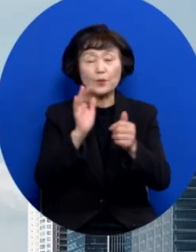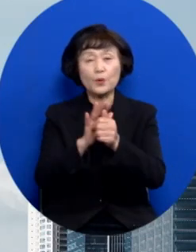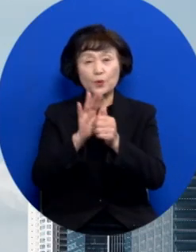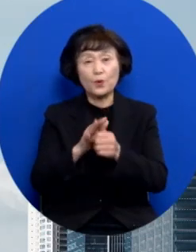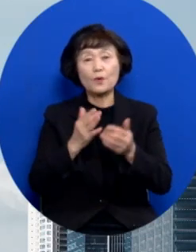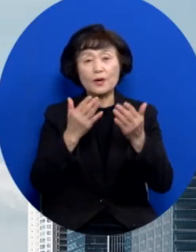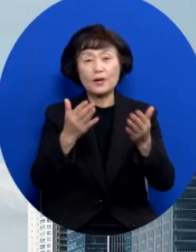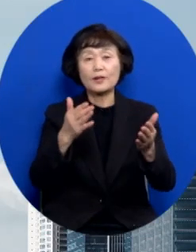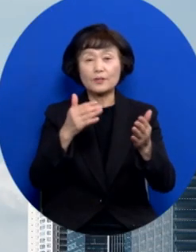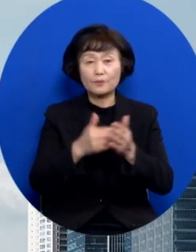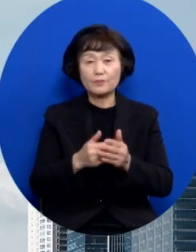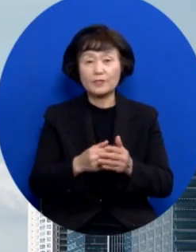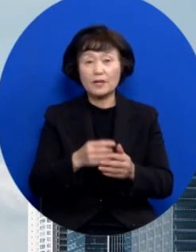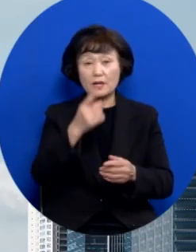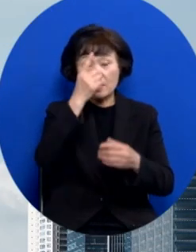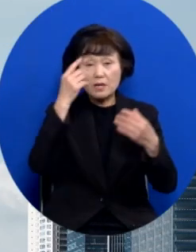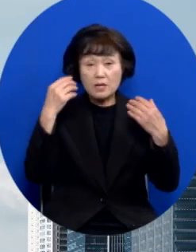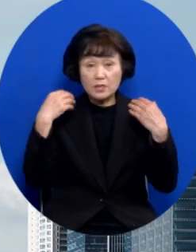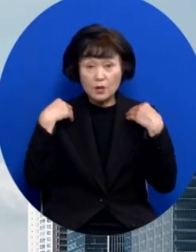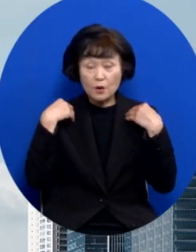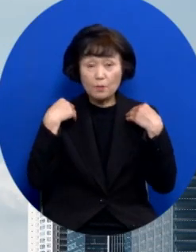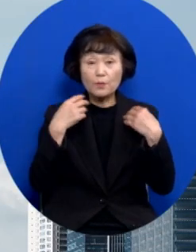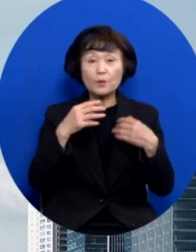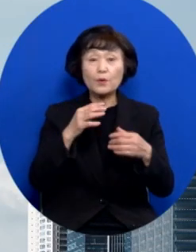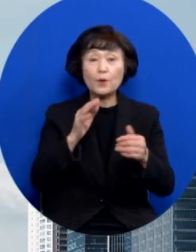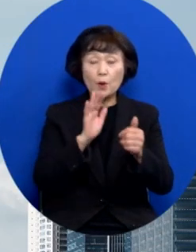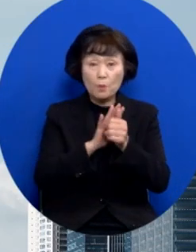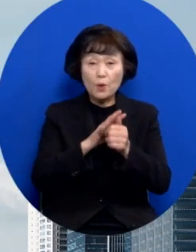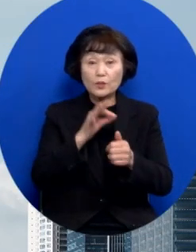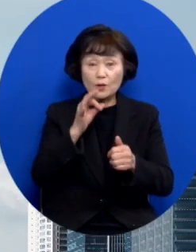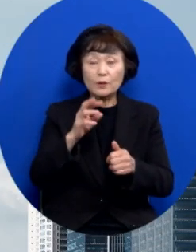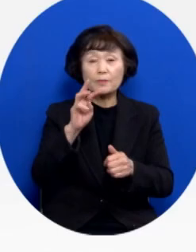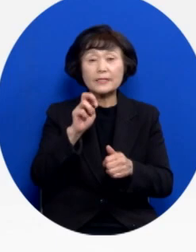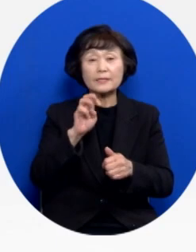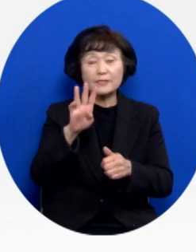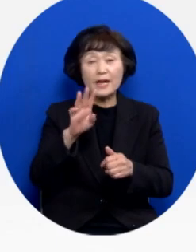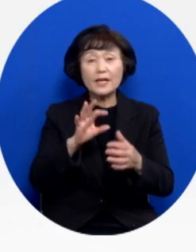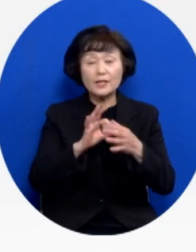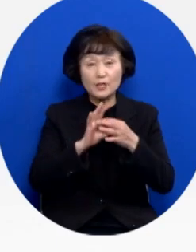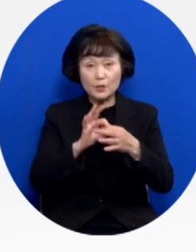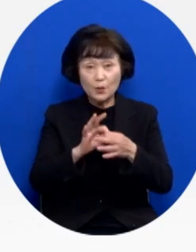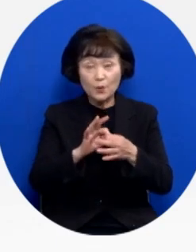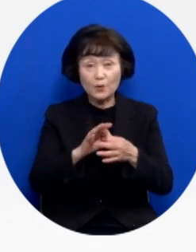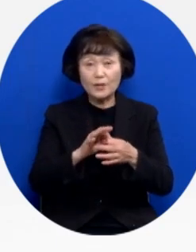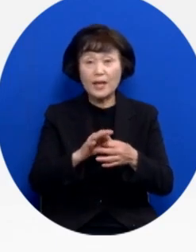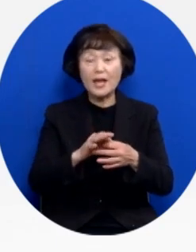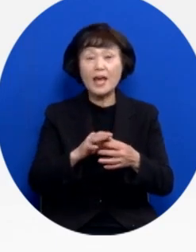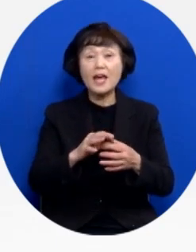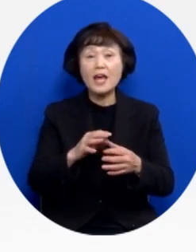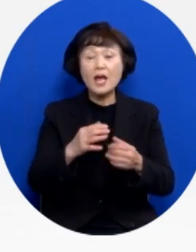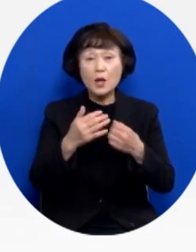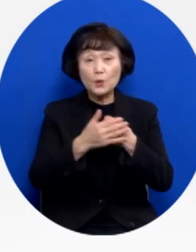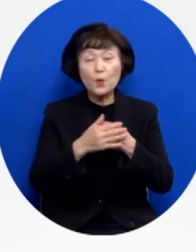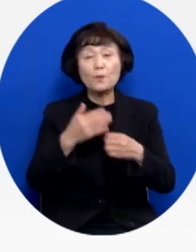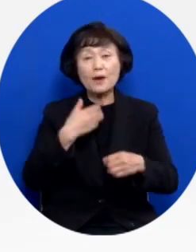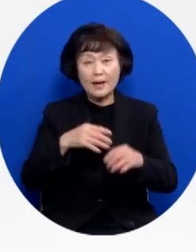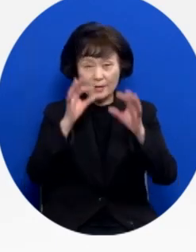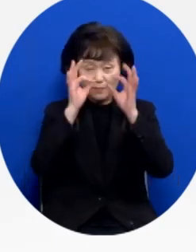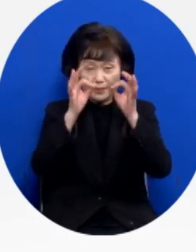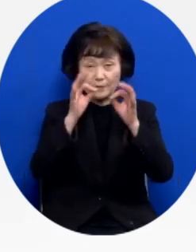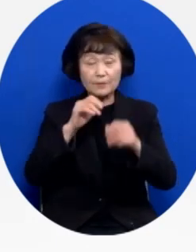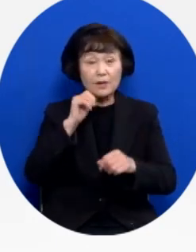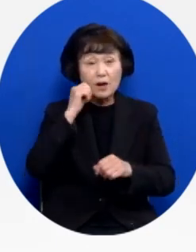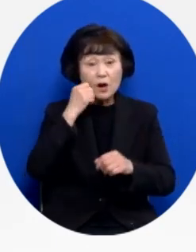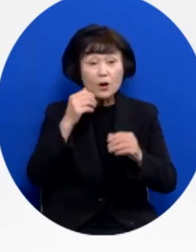보조금 24를 통해 정부가 제공하는 혜택을 알아볼 수 있게 됐습니다. 행정안전부는 보조금 24를 통해